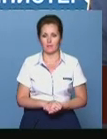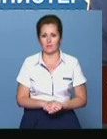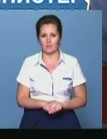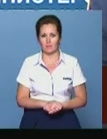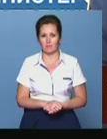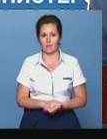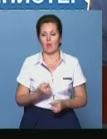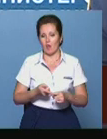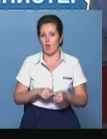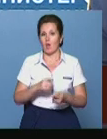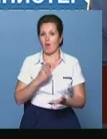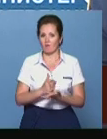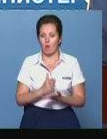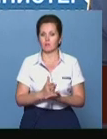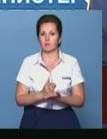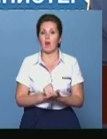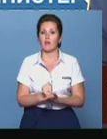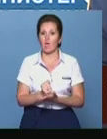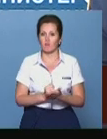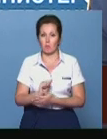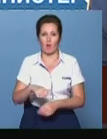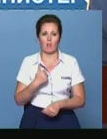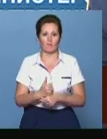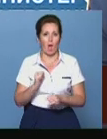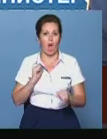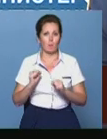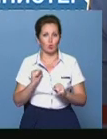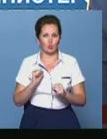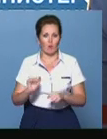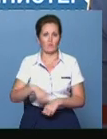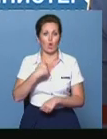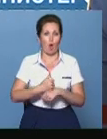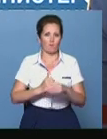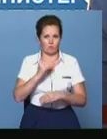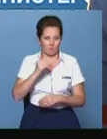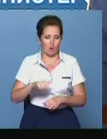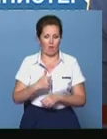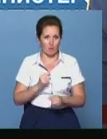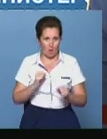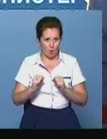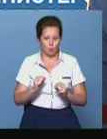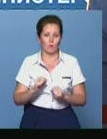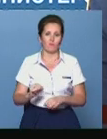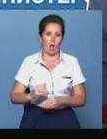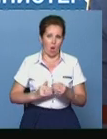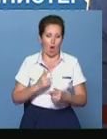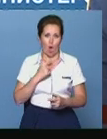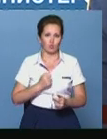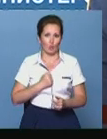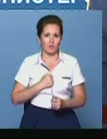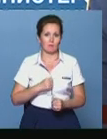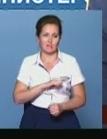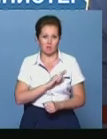Воздушно-десантные войска являются резервом главнокомандующего, верховного главнокомандующего вооруженными силами. Это наш